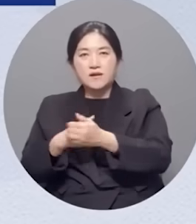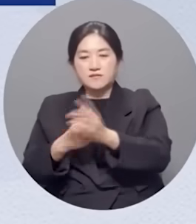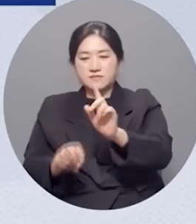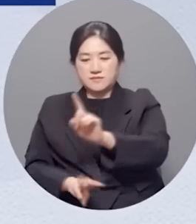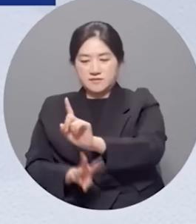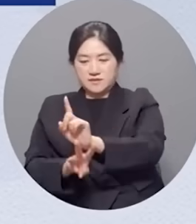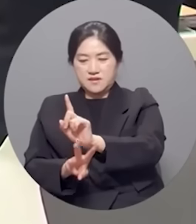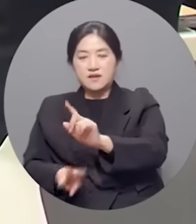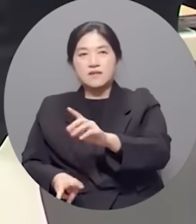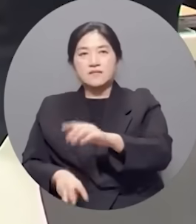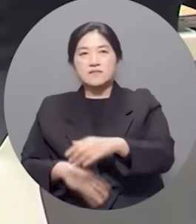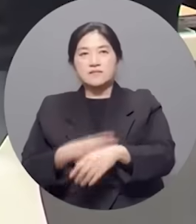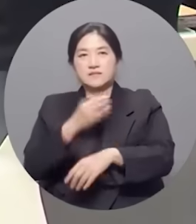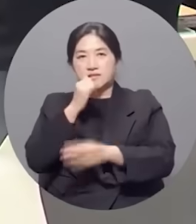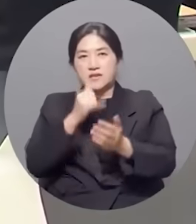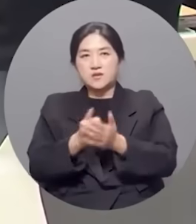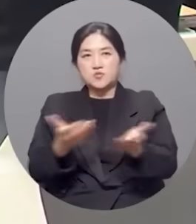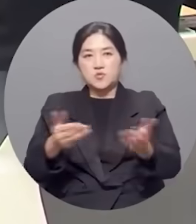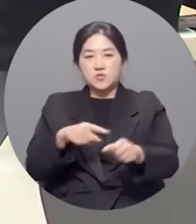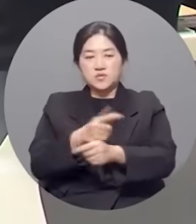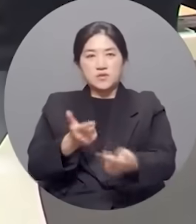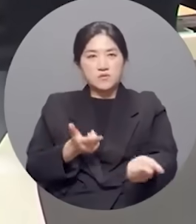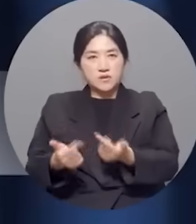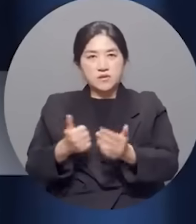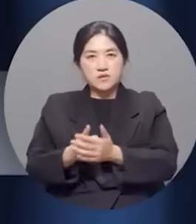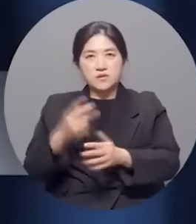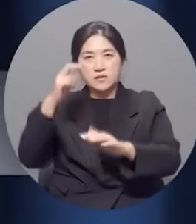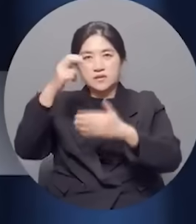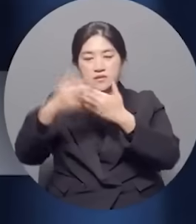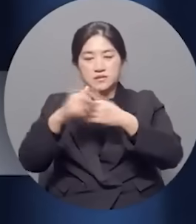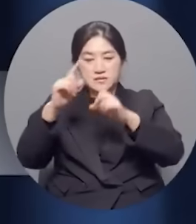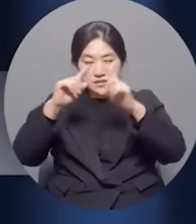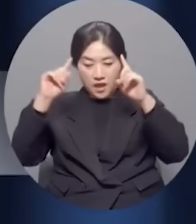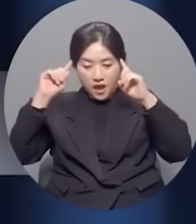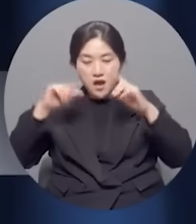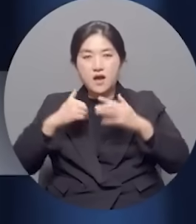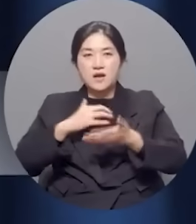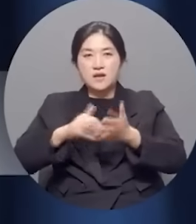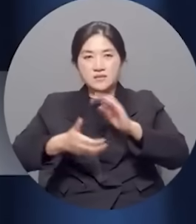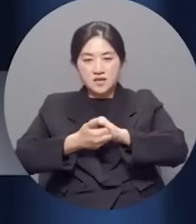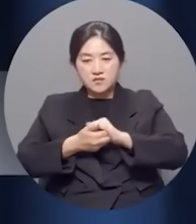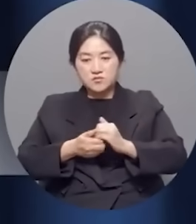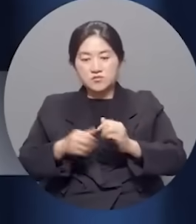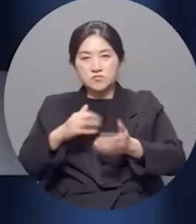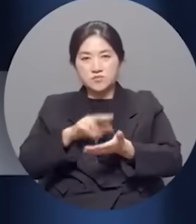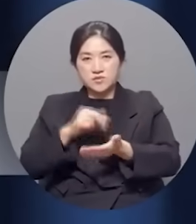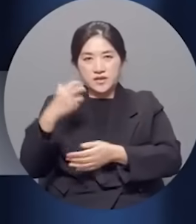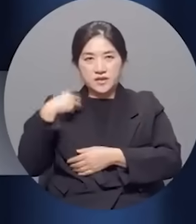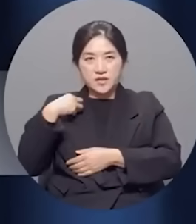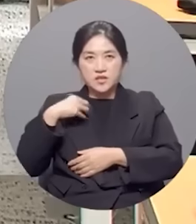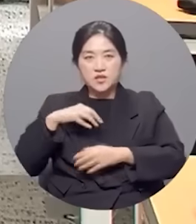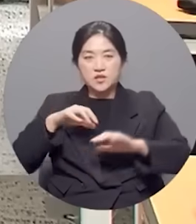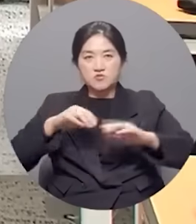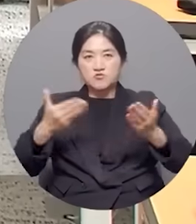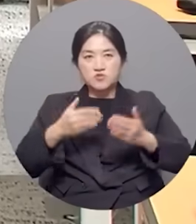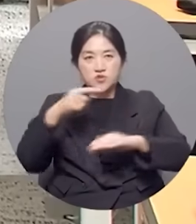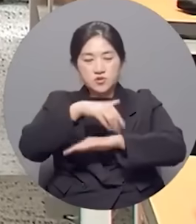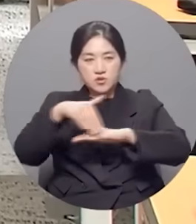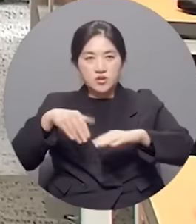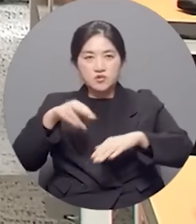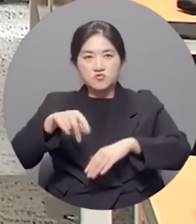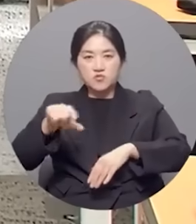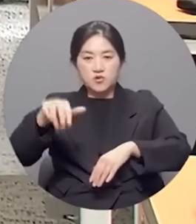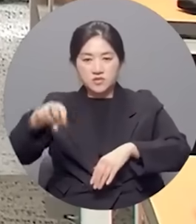두게 됩니다. 노동시간 유연화, 의대 정원 문제 등을 챙겨온 국정기획수석실을 정책실로 확대하는